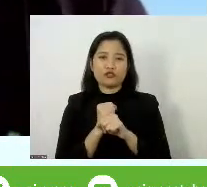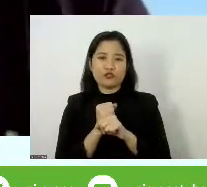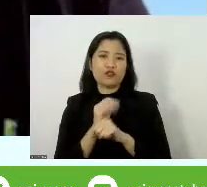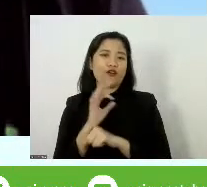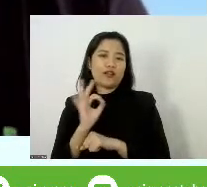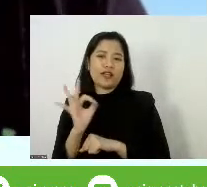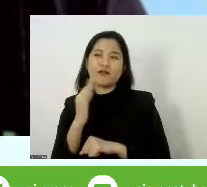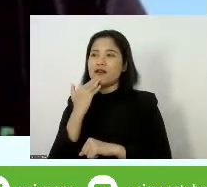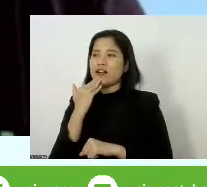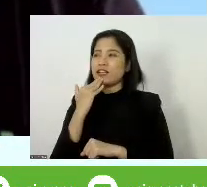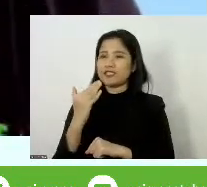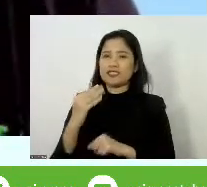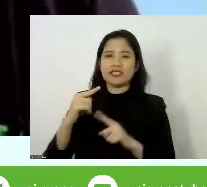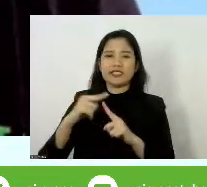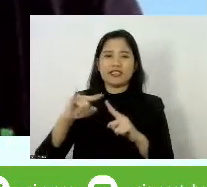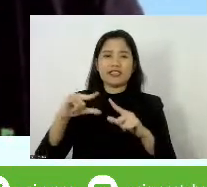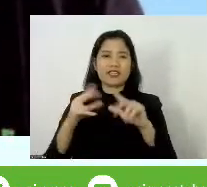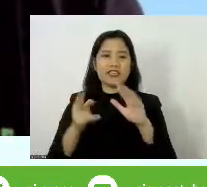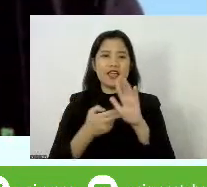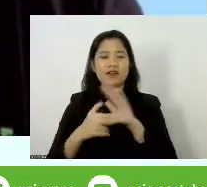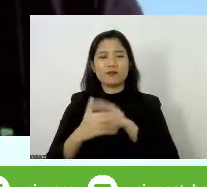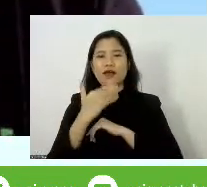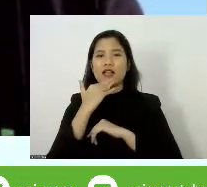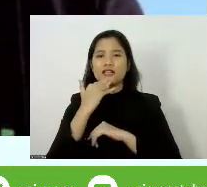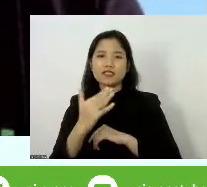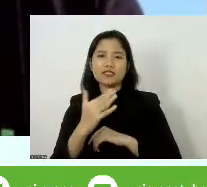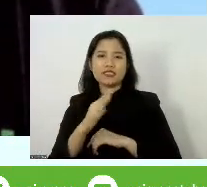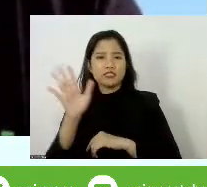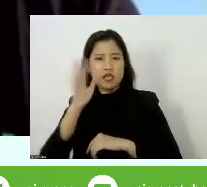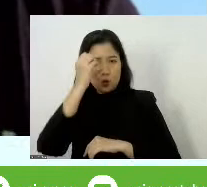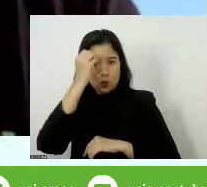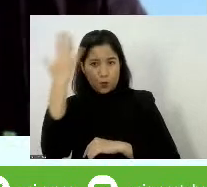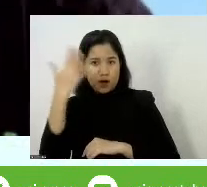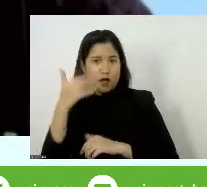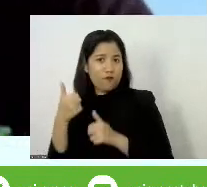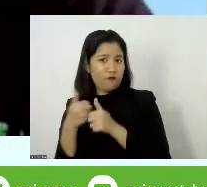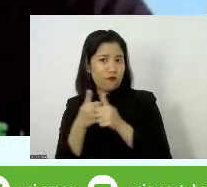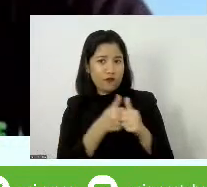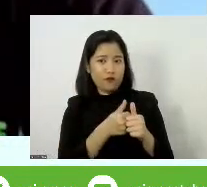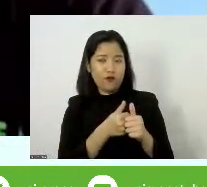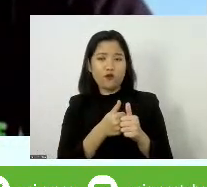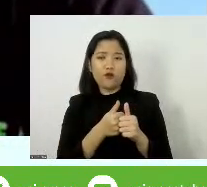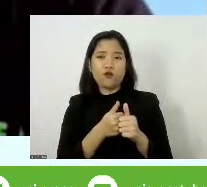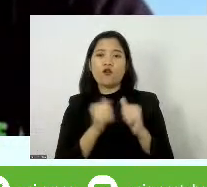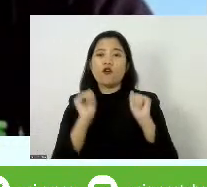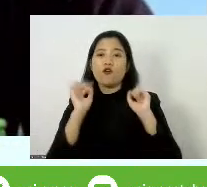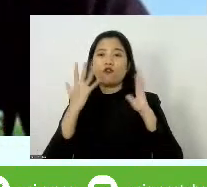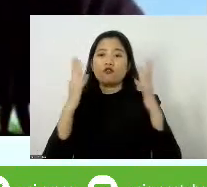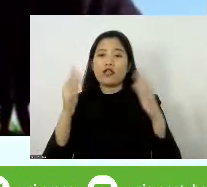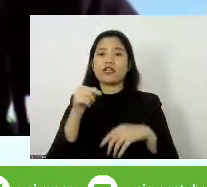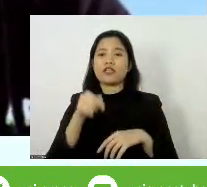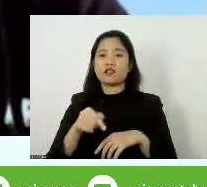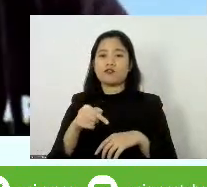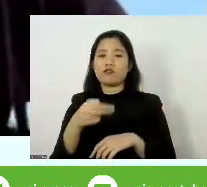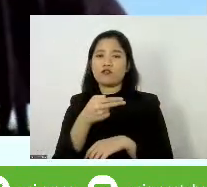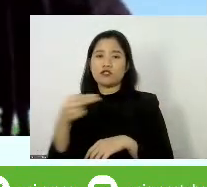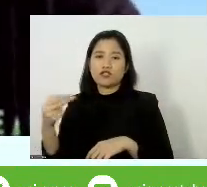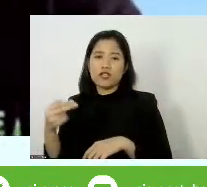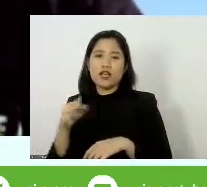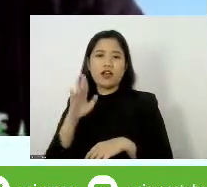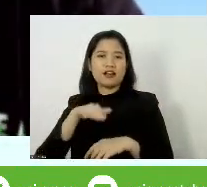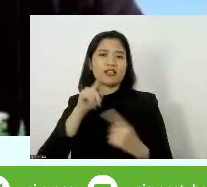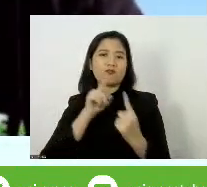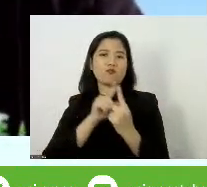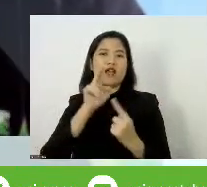sukses selalu dan jangan lupa teman-teman buat follow hutanitu.id Oke kita bakal ketemu itu dia guys saya nih